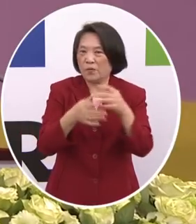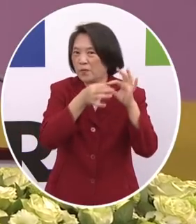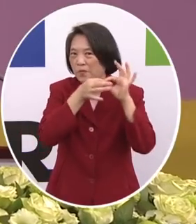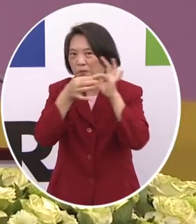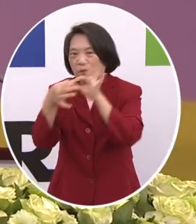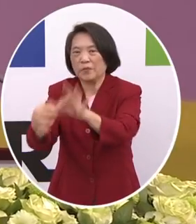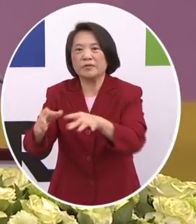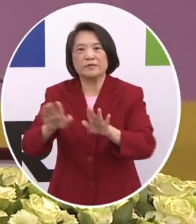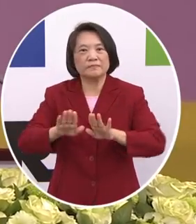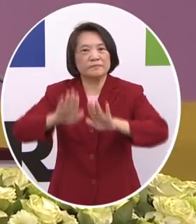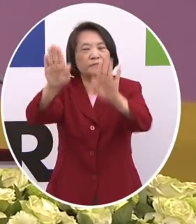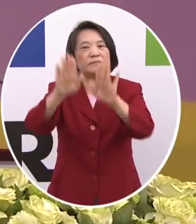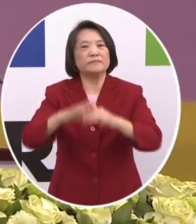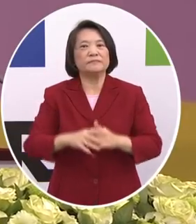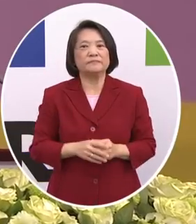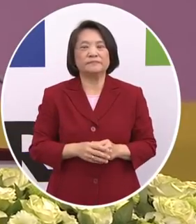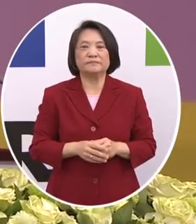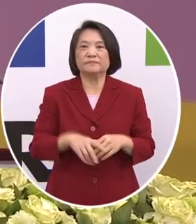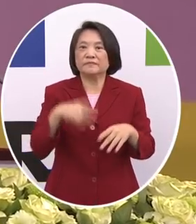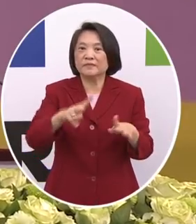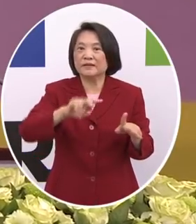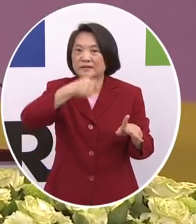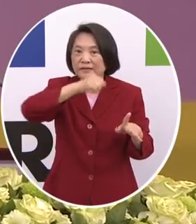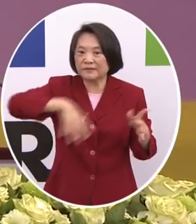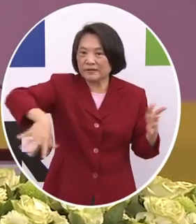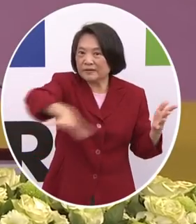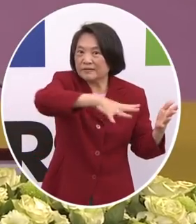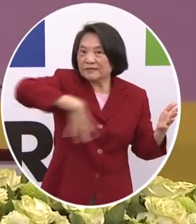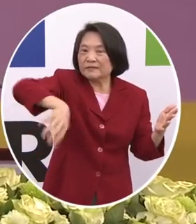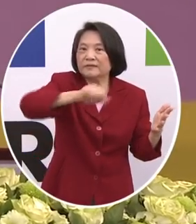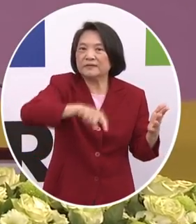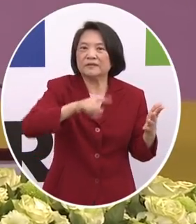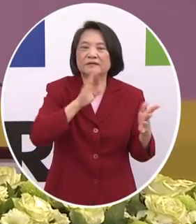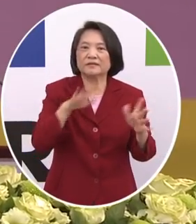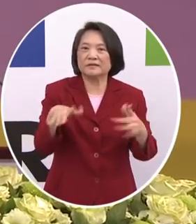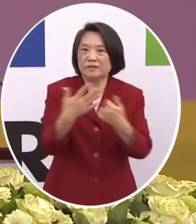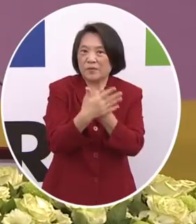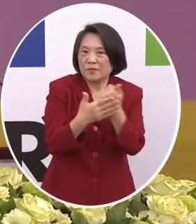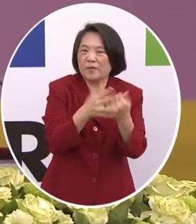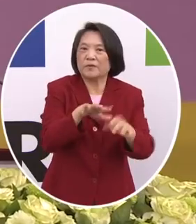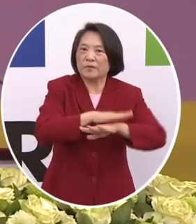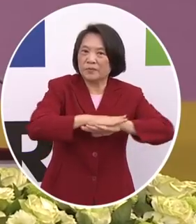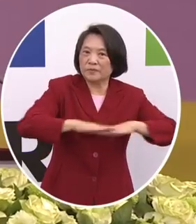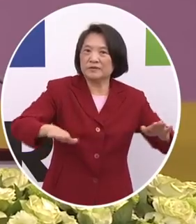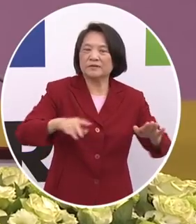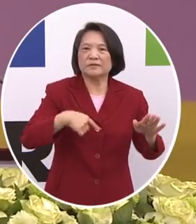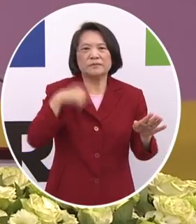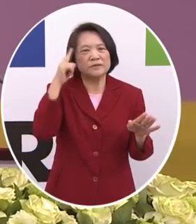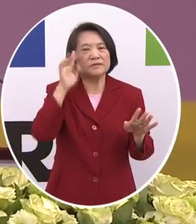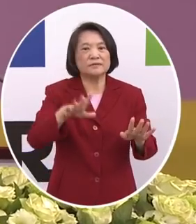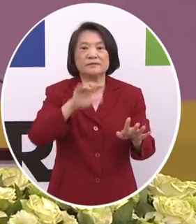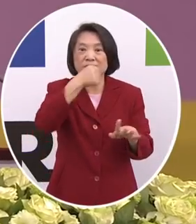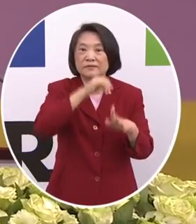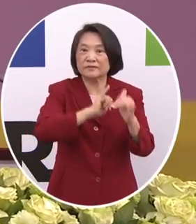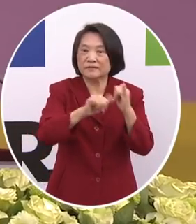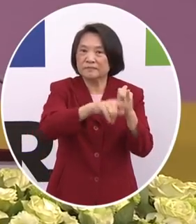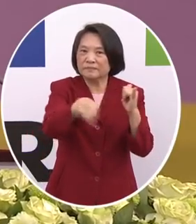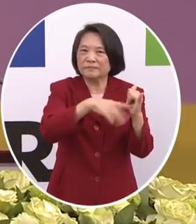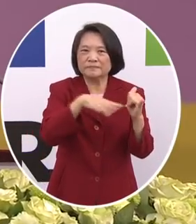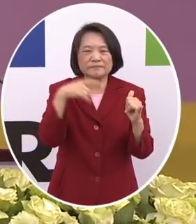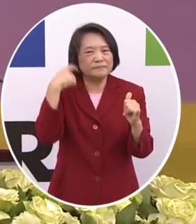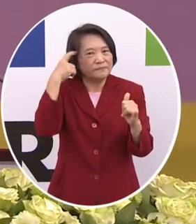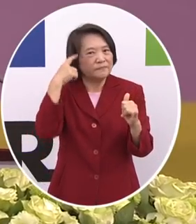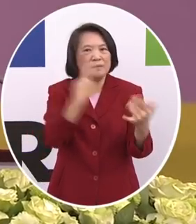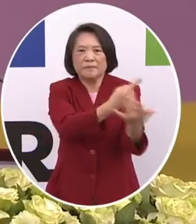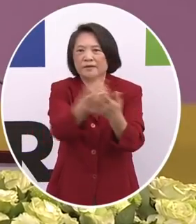展，维持台海的和平跟区域的稳定，这是全体台湾人民最大的公